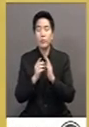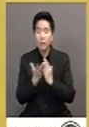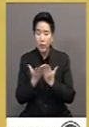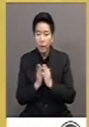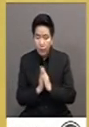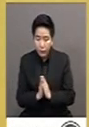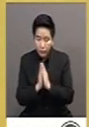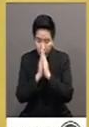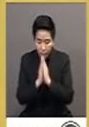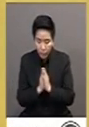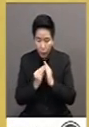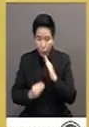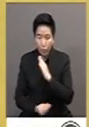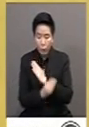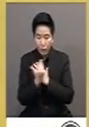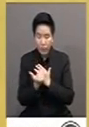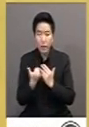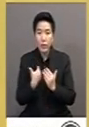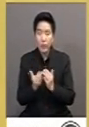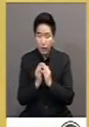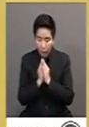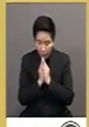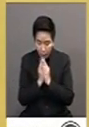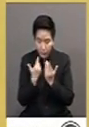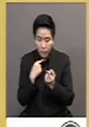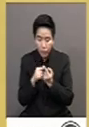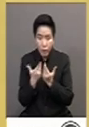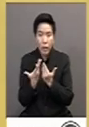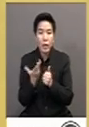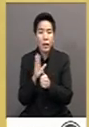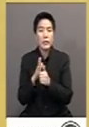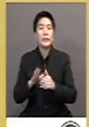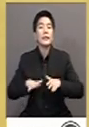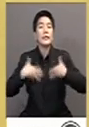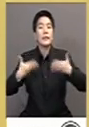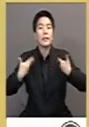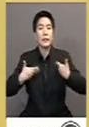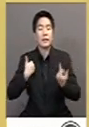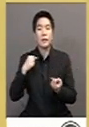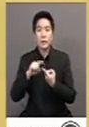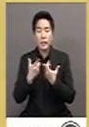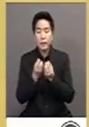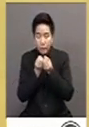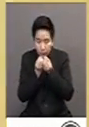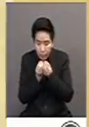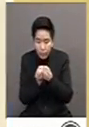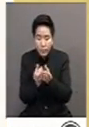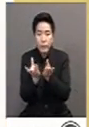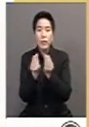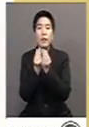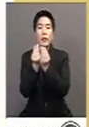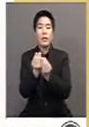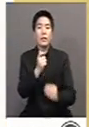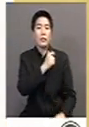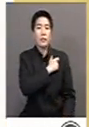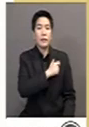มราชวโรกาสกราบบังคมทูลพระกรุณาแสดงความยินดีและถวายพระพรชัยมงคลแด่ส